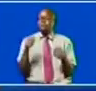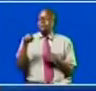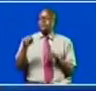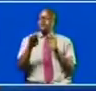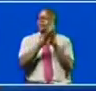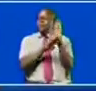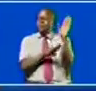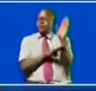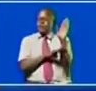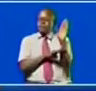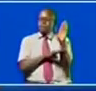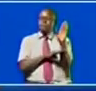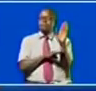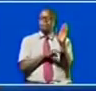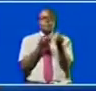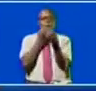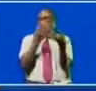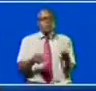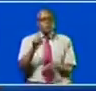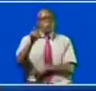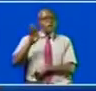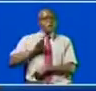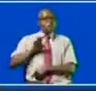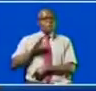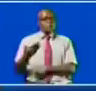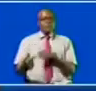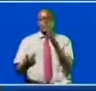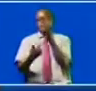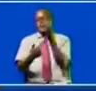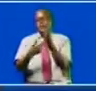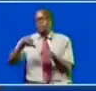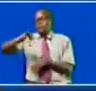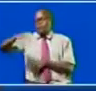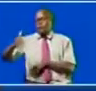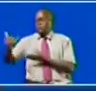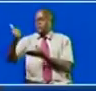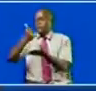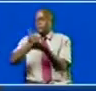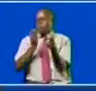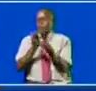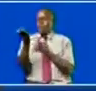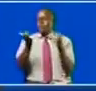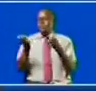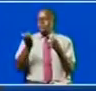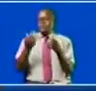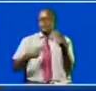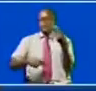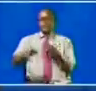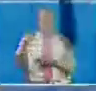Ngangari wiki hii tunakufahamisha jinsi mwanamke mmoja katika kaunti ya Taita, Taveta, amejiajiri kupitia biashara ya kuuza